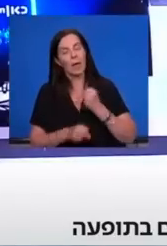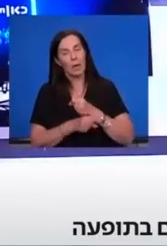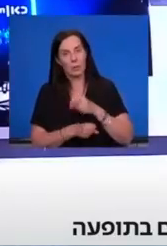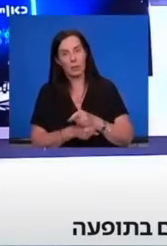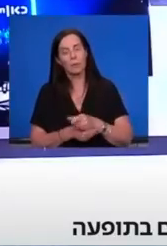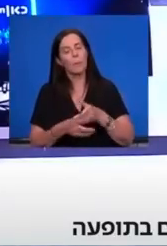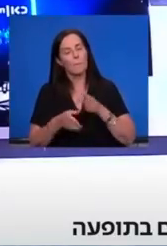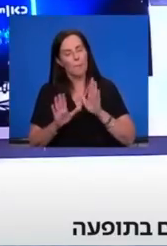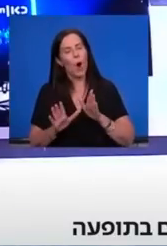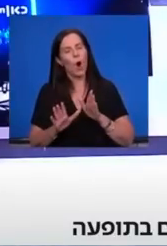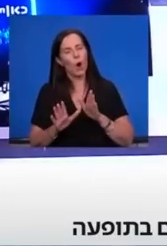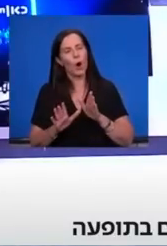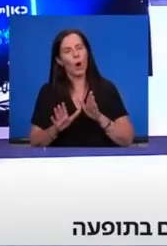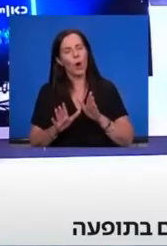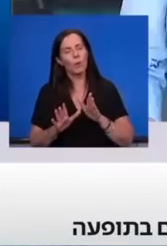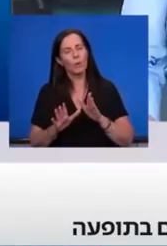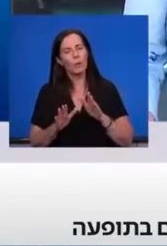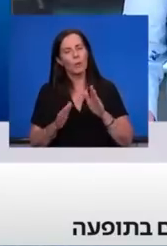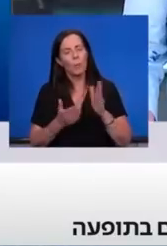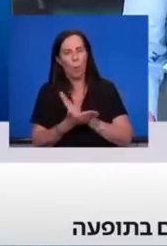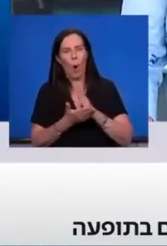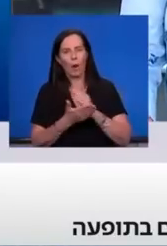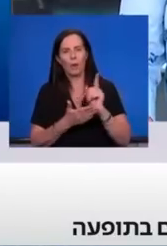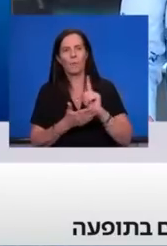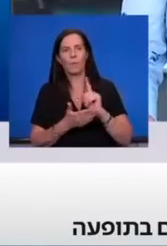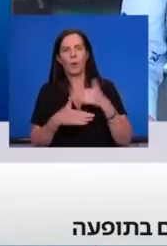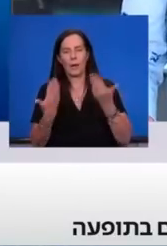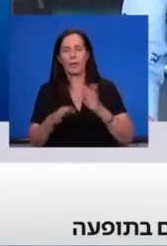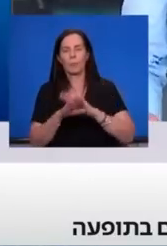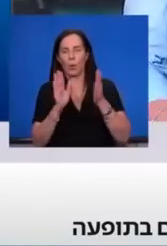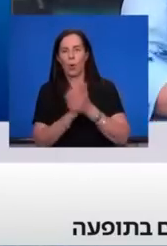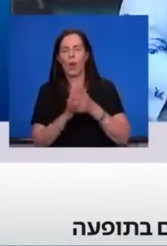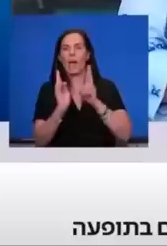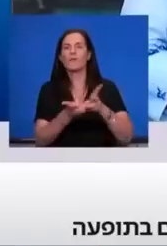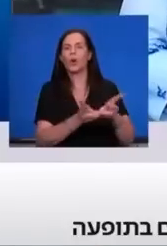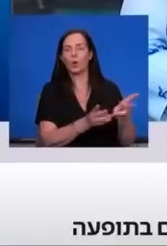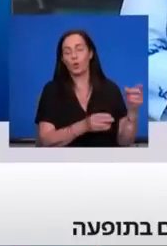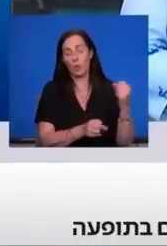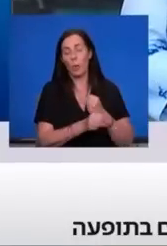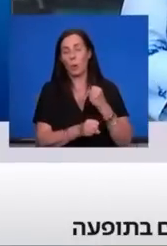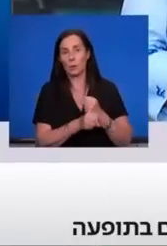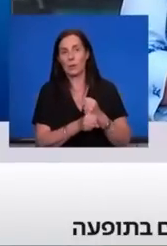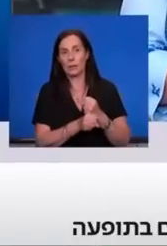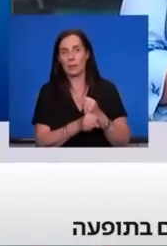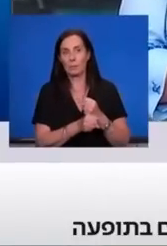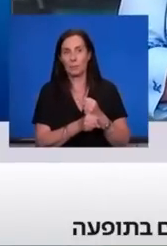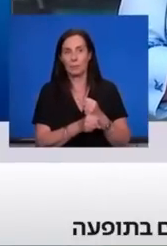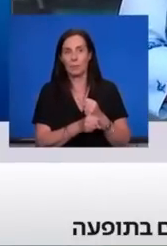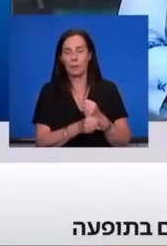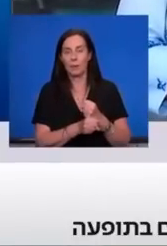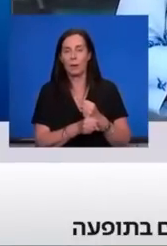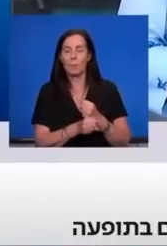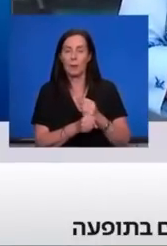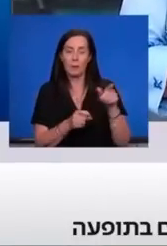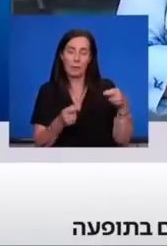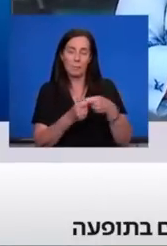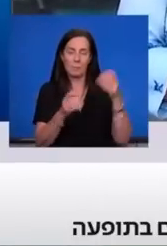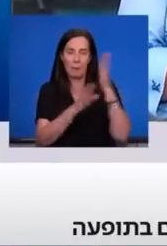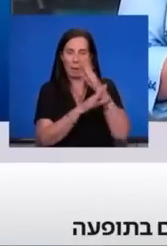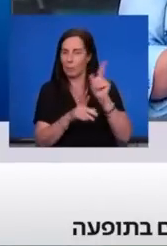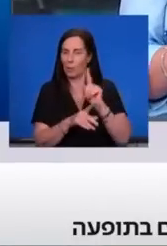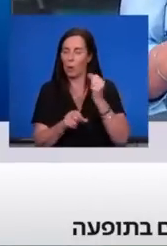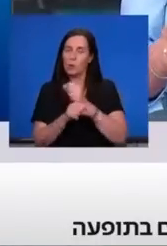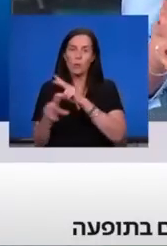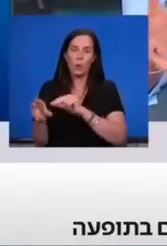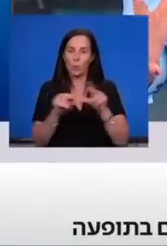מאוד מוגדרת, ברור. ולא לתת להם את כל האפשרויות שהם עושים בפשע לאומני. תודה רבה לך